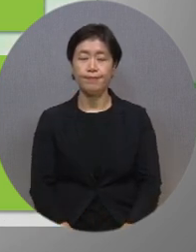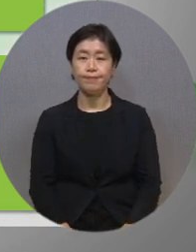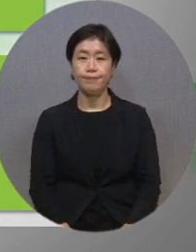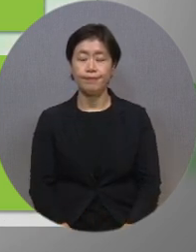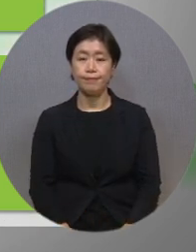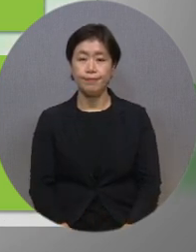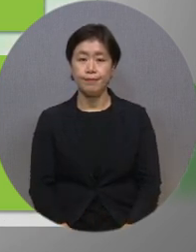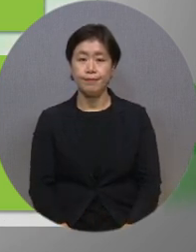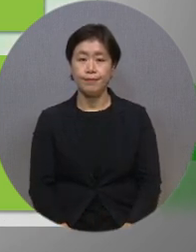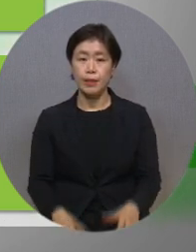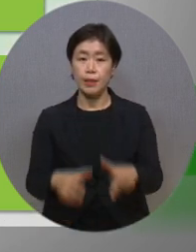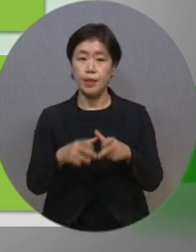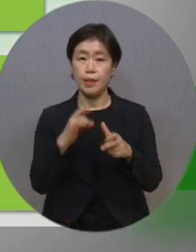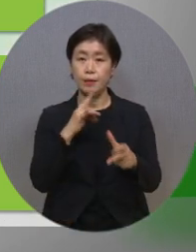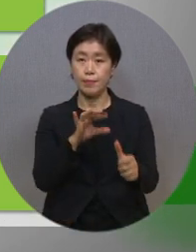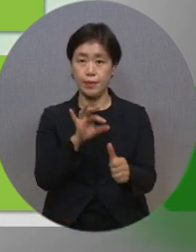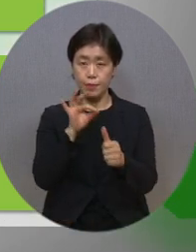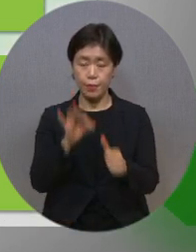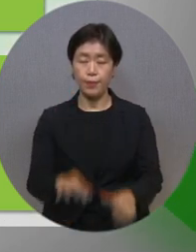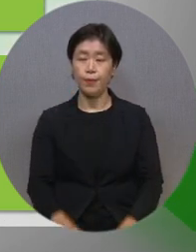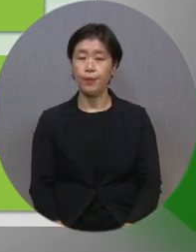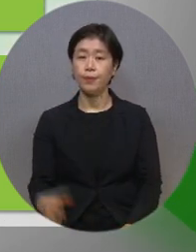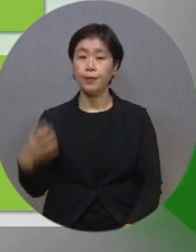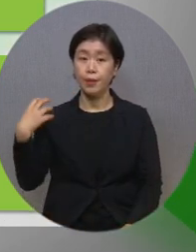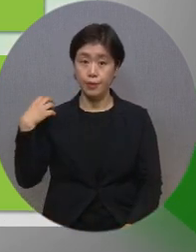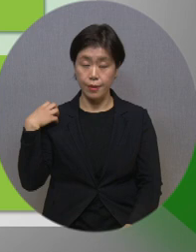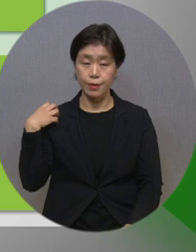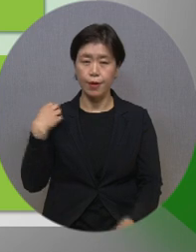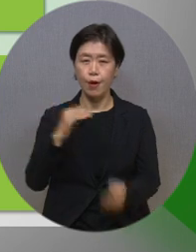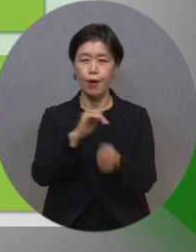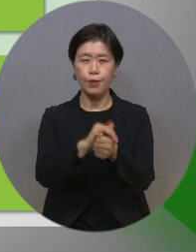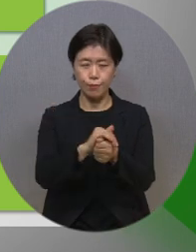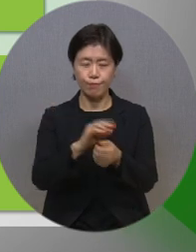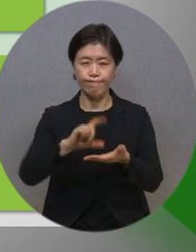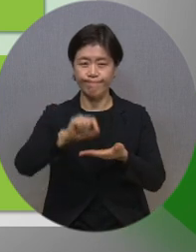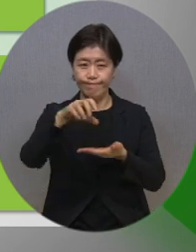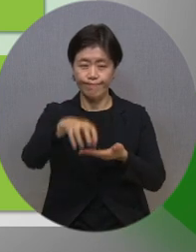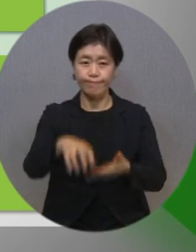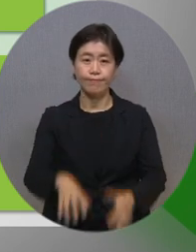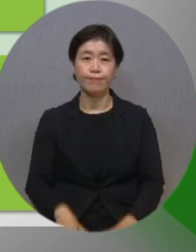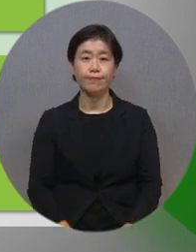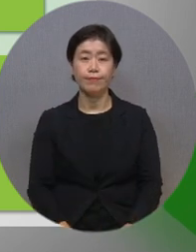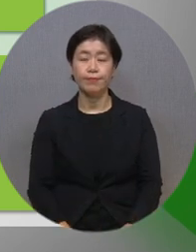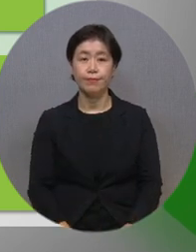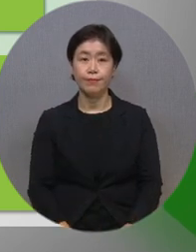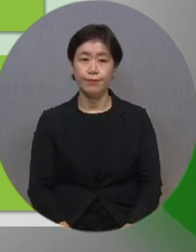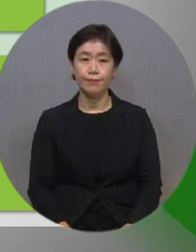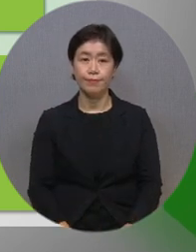모집합니다. 장애인만 채용하며 담당 지사는 경북지사입니다.